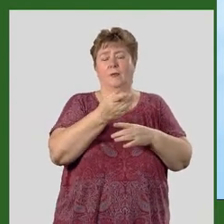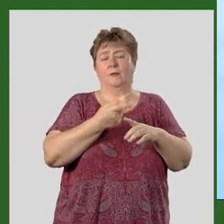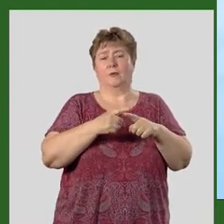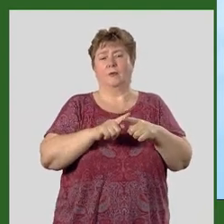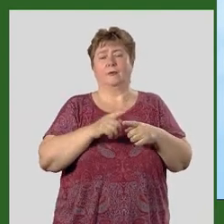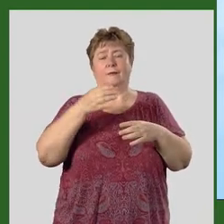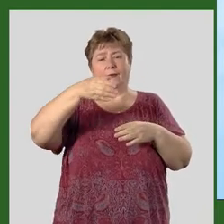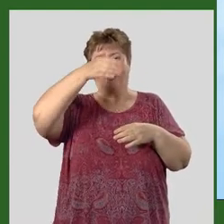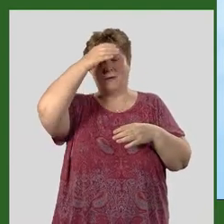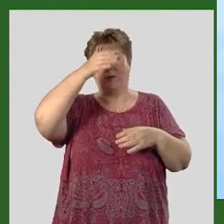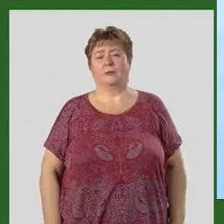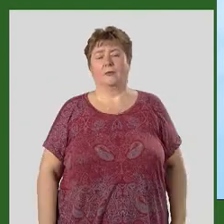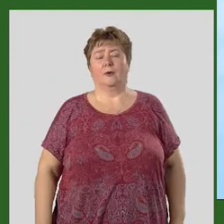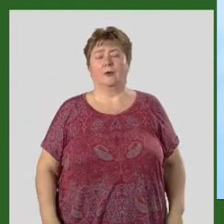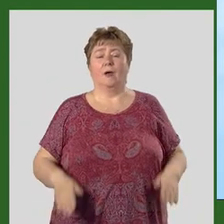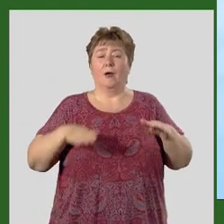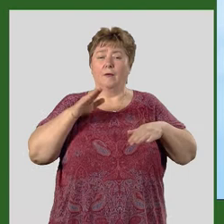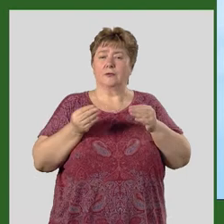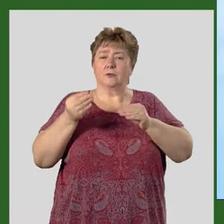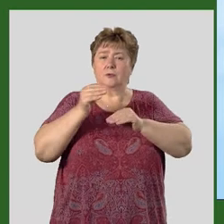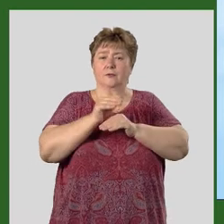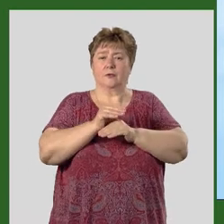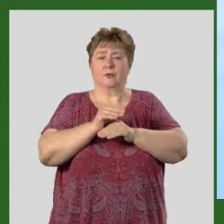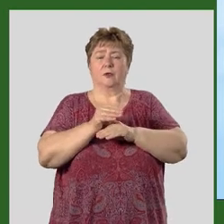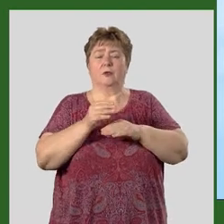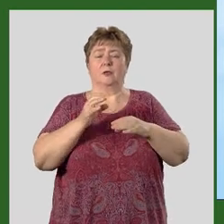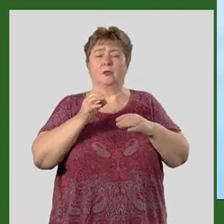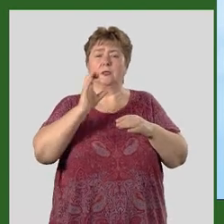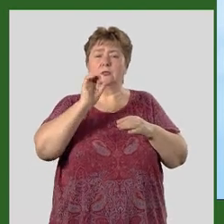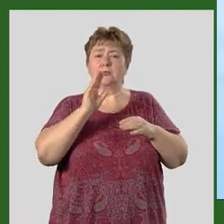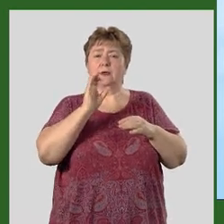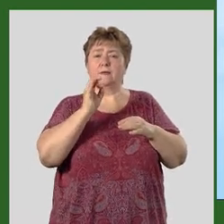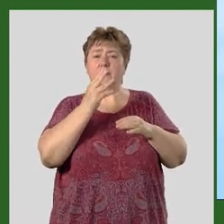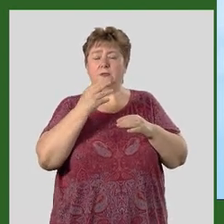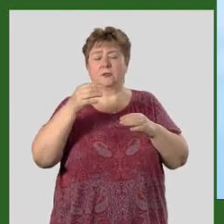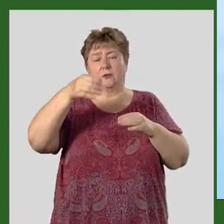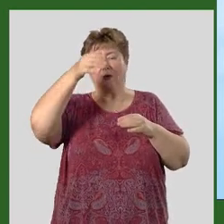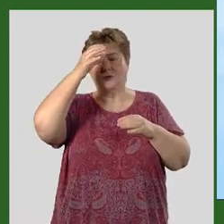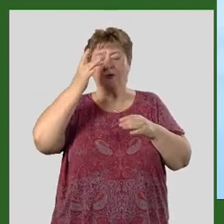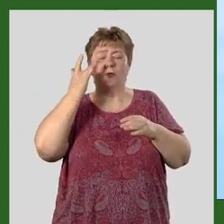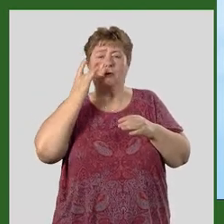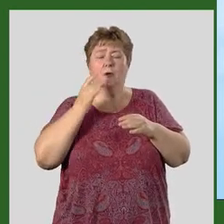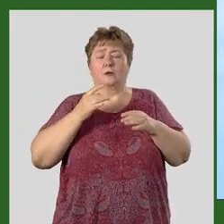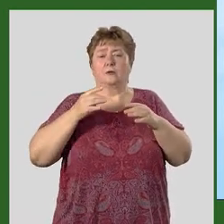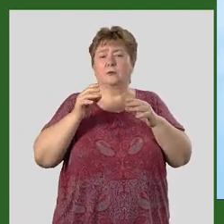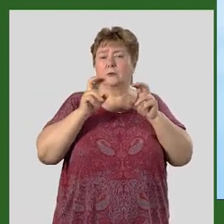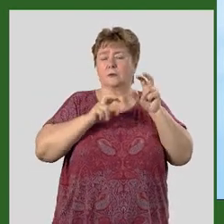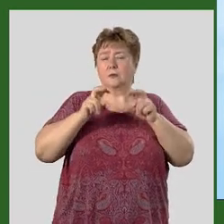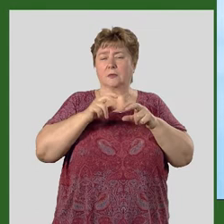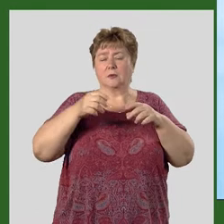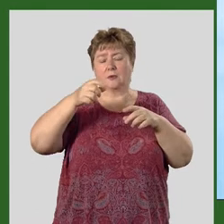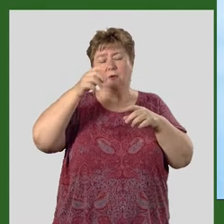направления науки. Весомый вклад внесли и советские ученые, которые помимо